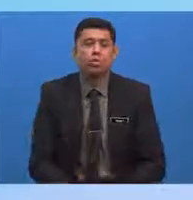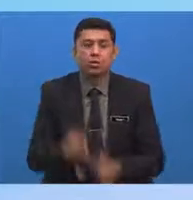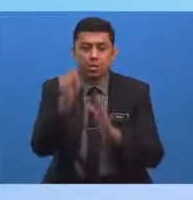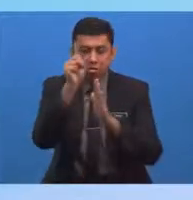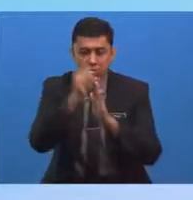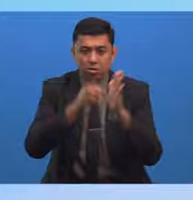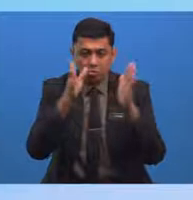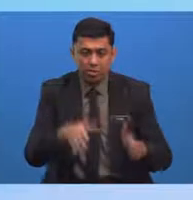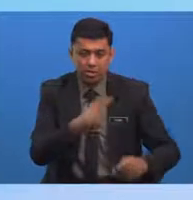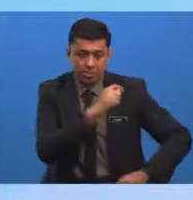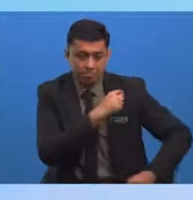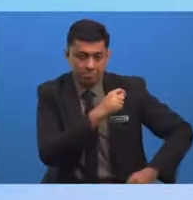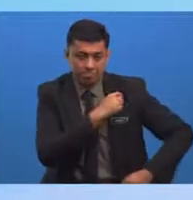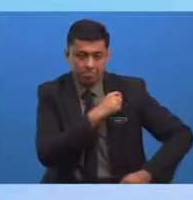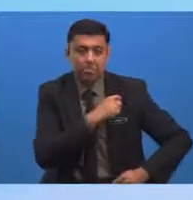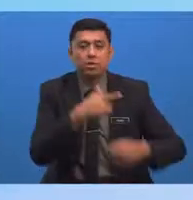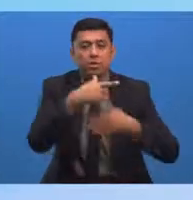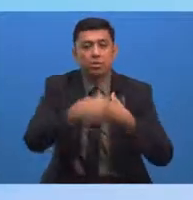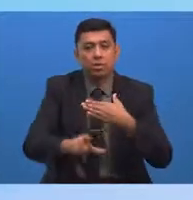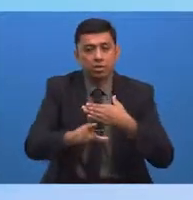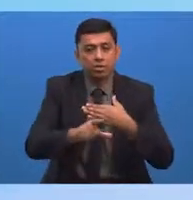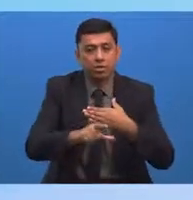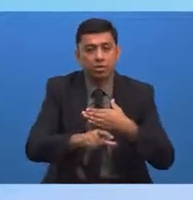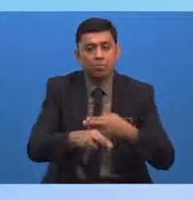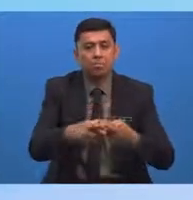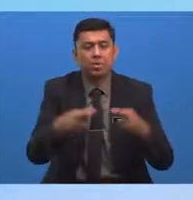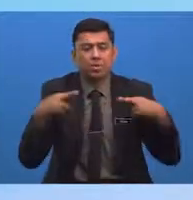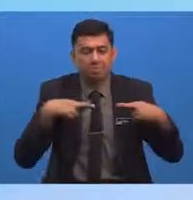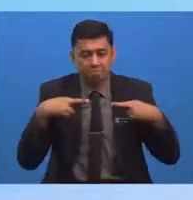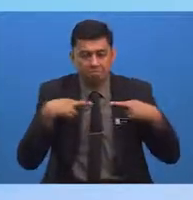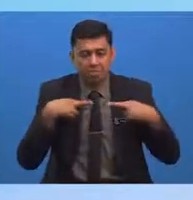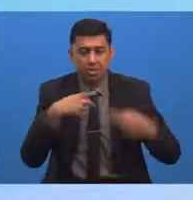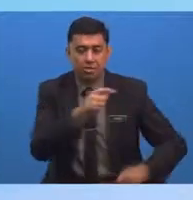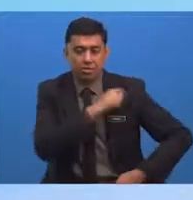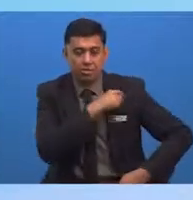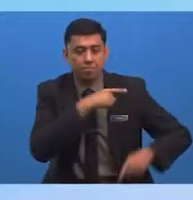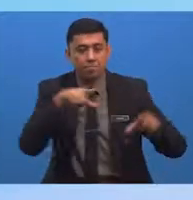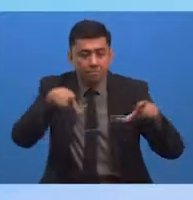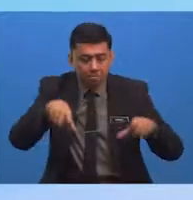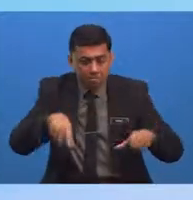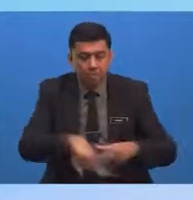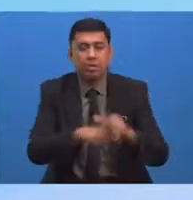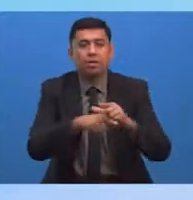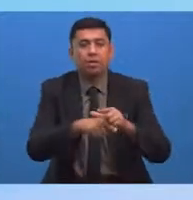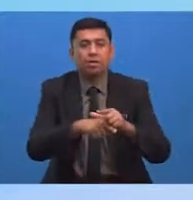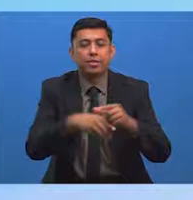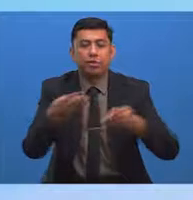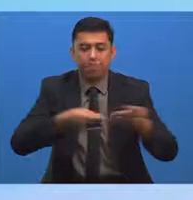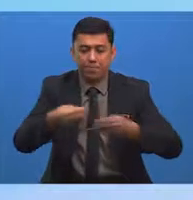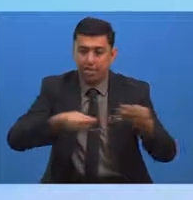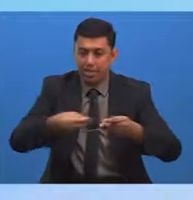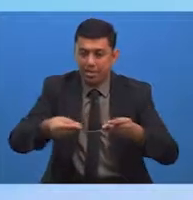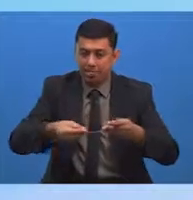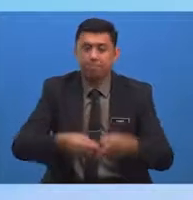seorang bekas tentera SHTI. Selepas bersara dari tentera, James Brooke melibatkan diri dalam kegiatan